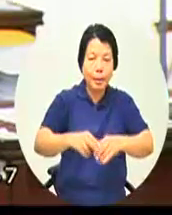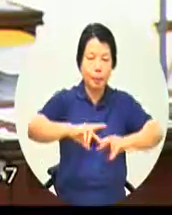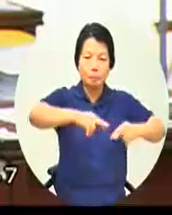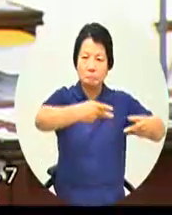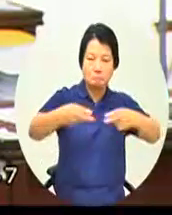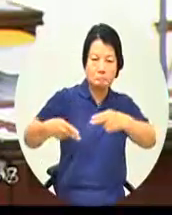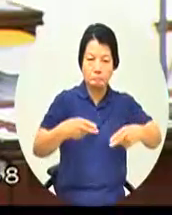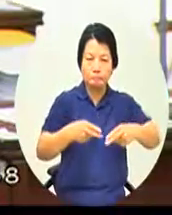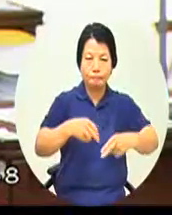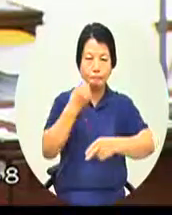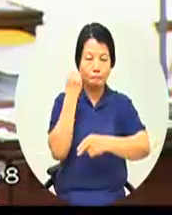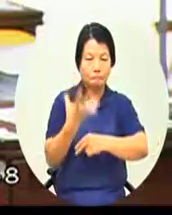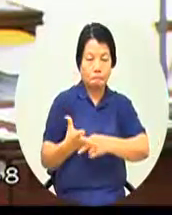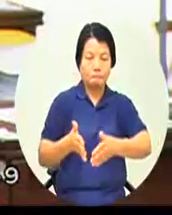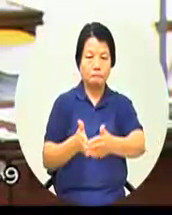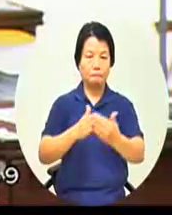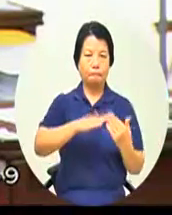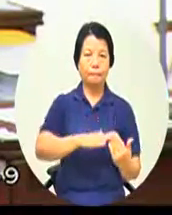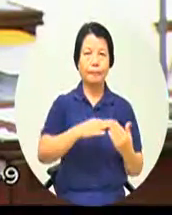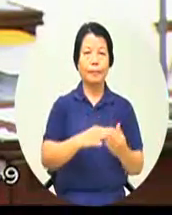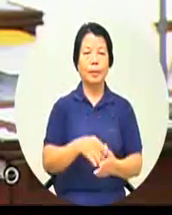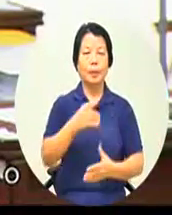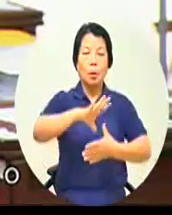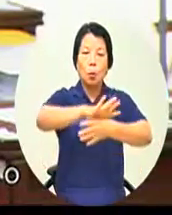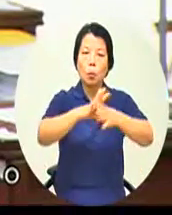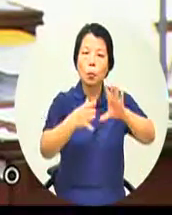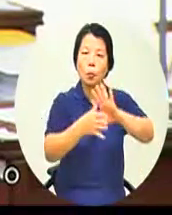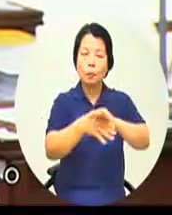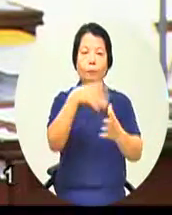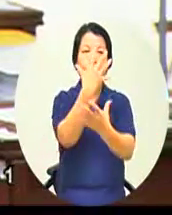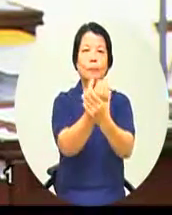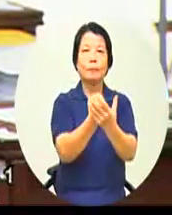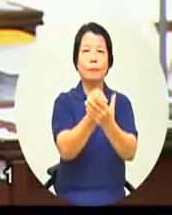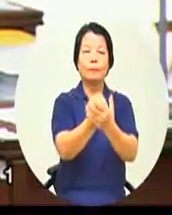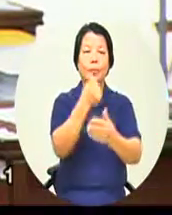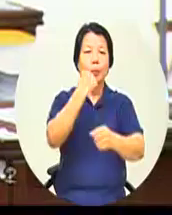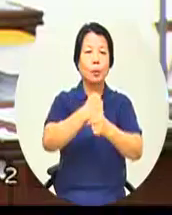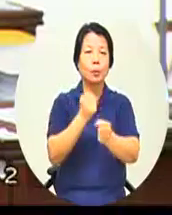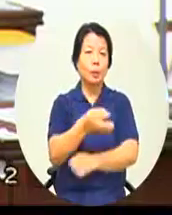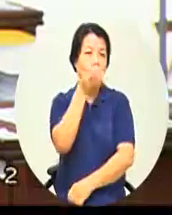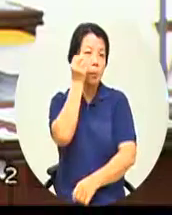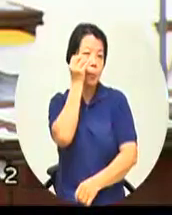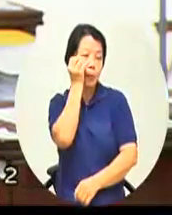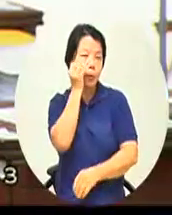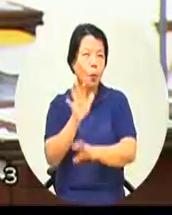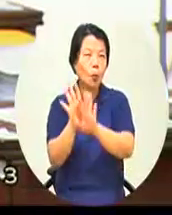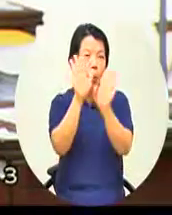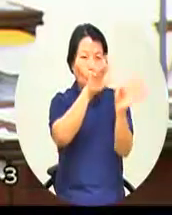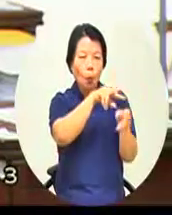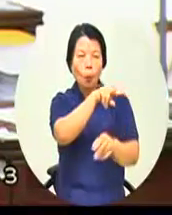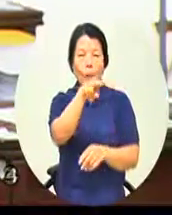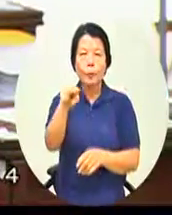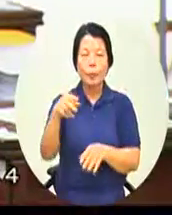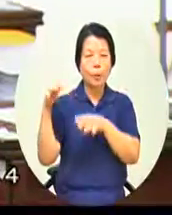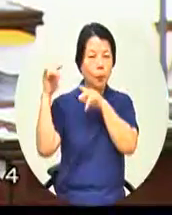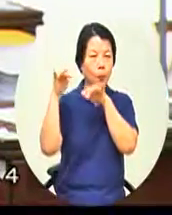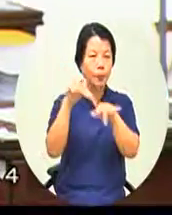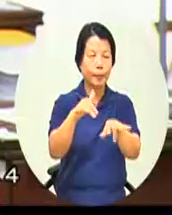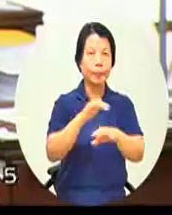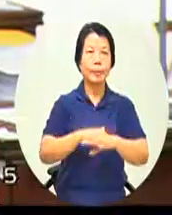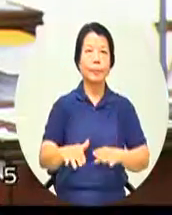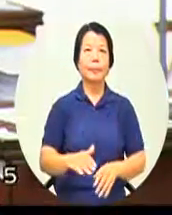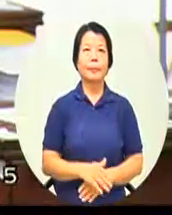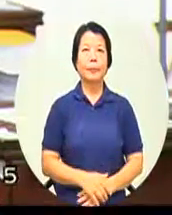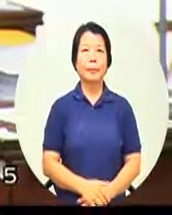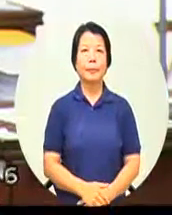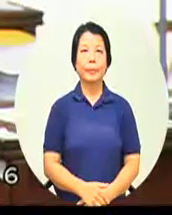在对不对？吼，嘛当做一个文化的保存，啊嘛是当咧做一个观光的景点，来纪念着以前的对不对？吼，咱的